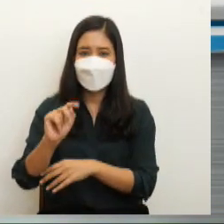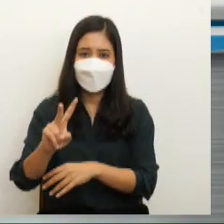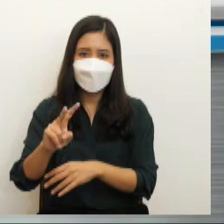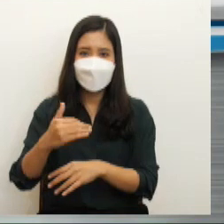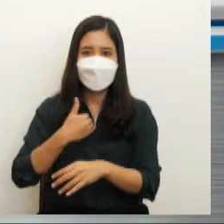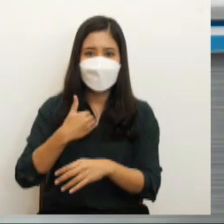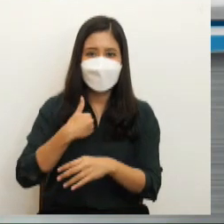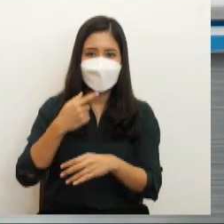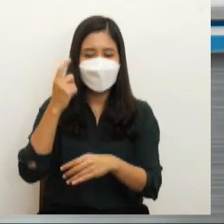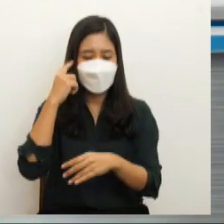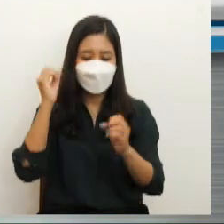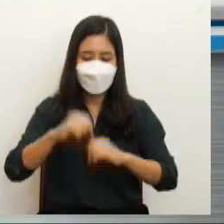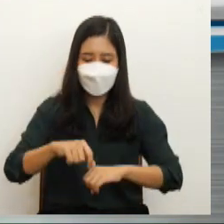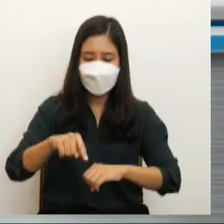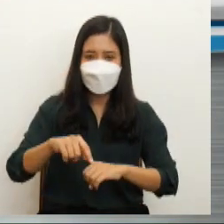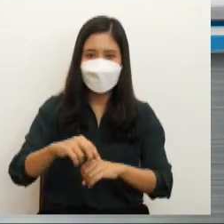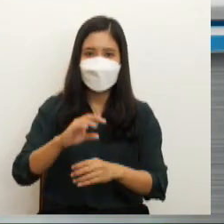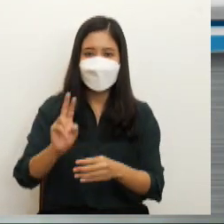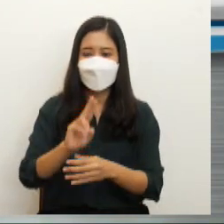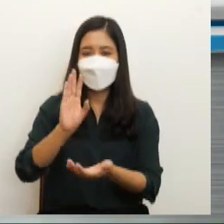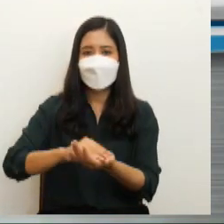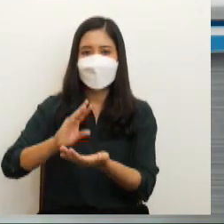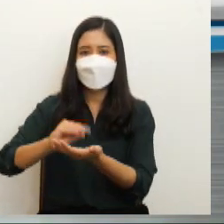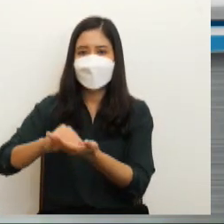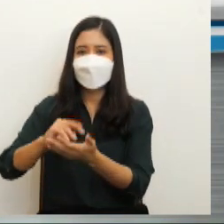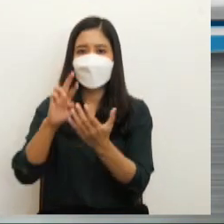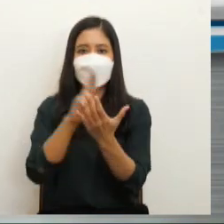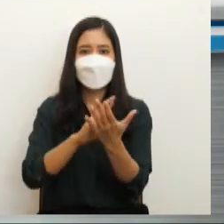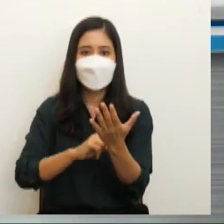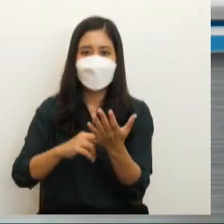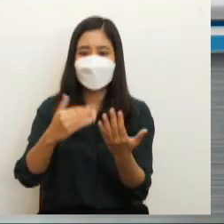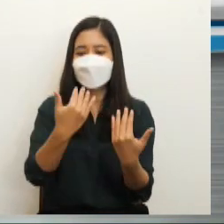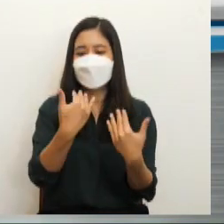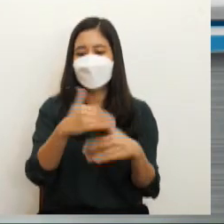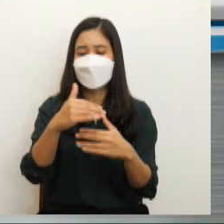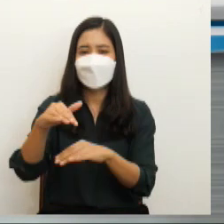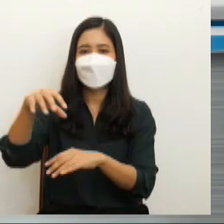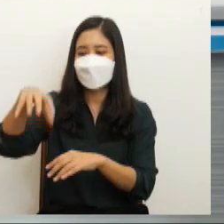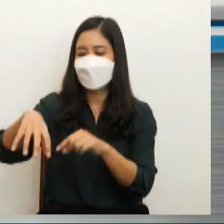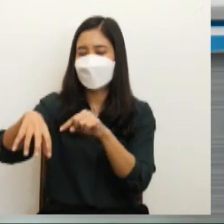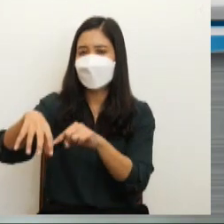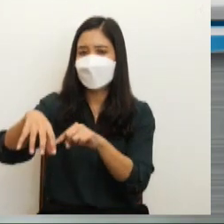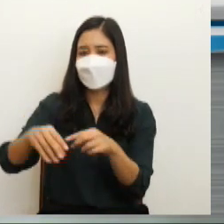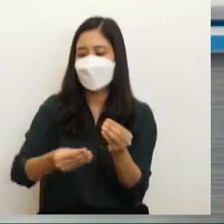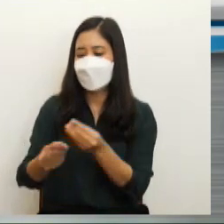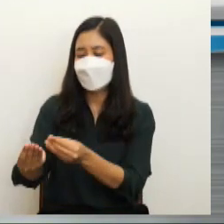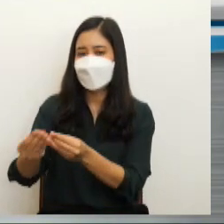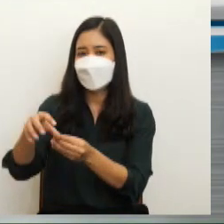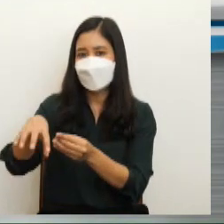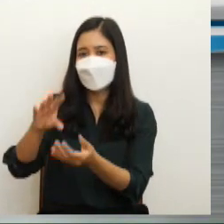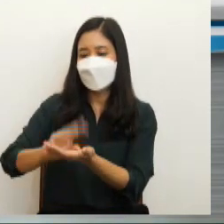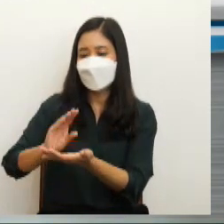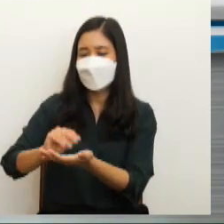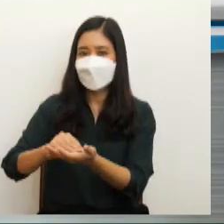คือท่านสามารถจะให้ข้อมูลผ่านเรามาที่1579นะครับซึ่งเป็นศูนย์บริการประชาชนกระทรวงสาธารณสุขนะ